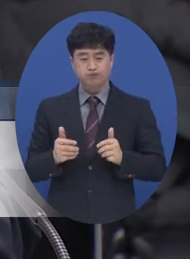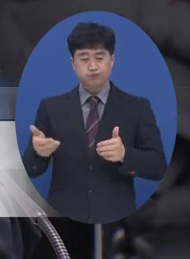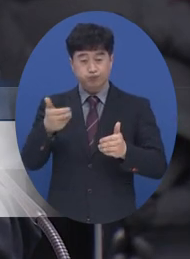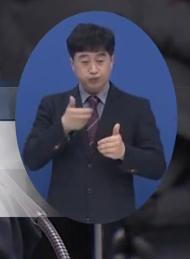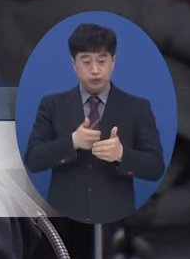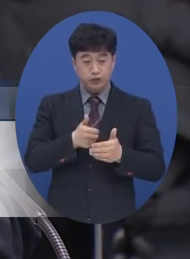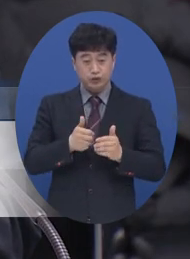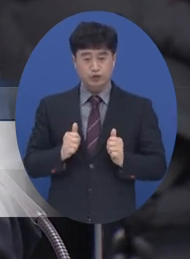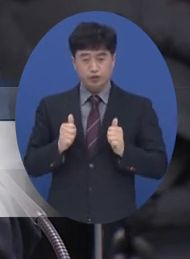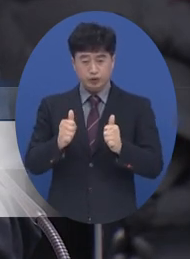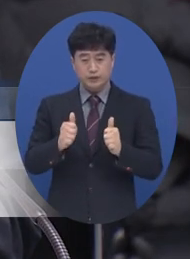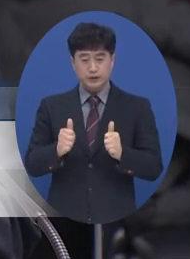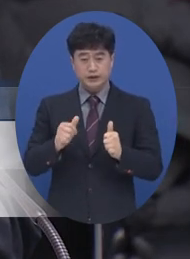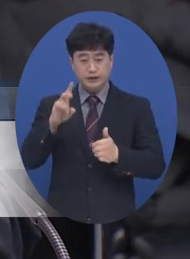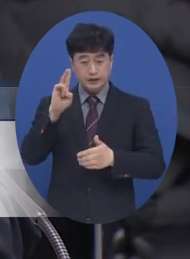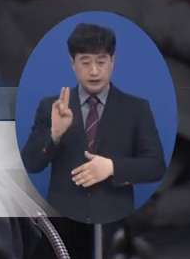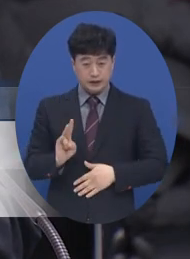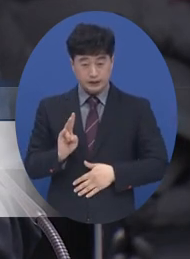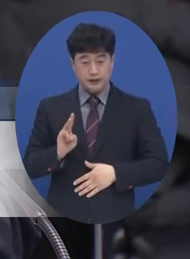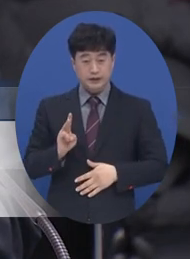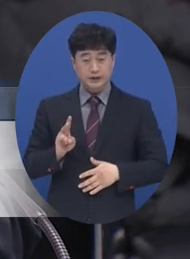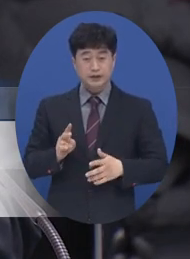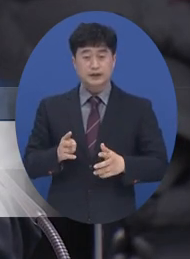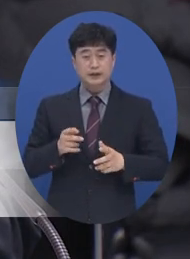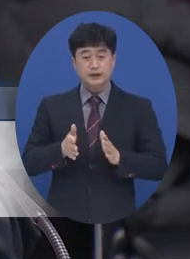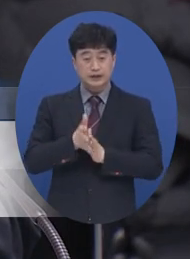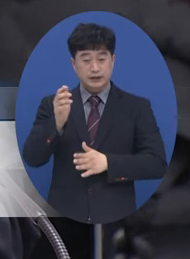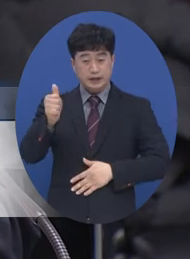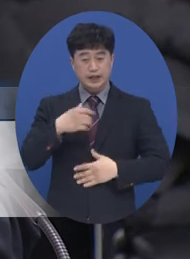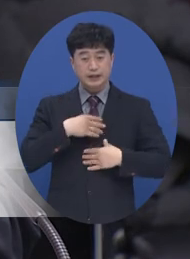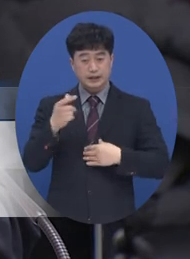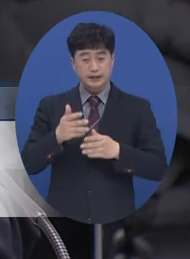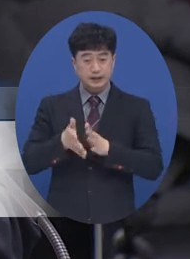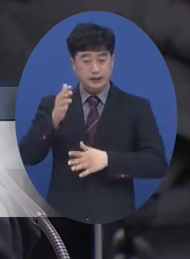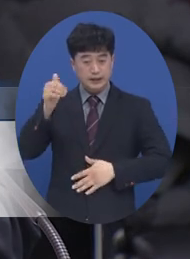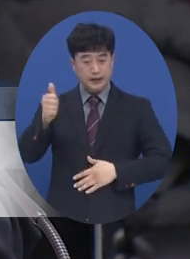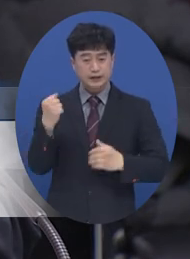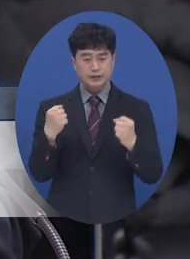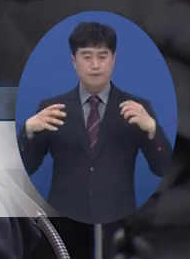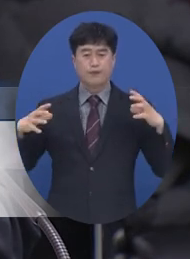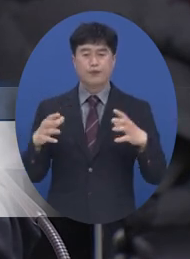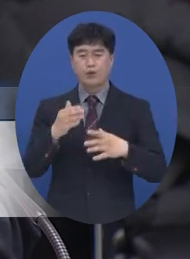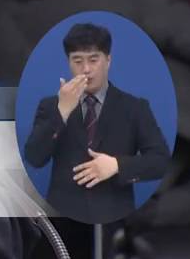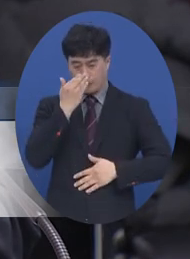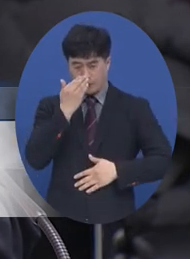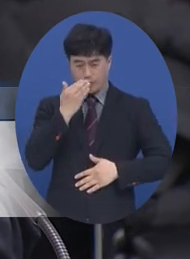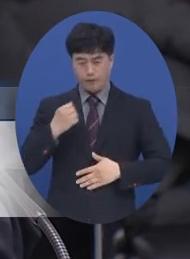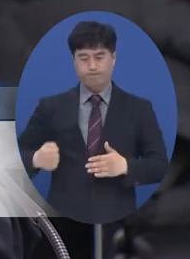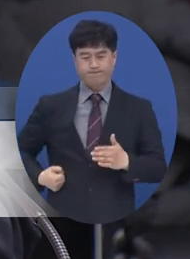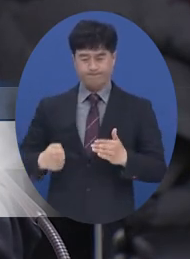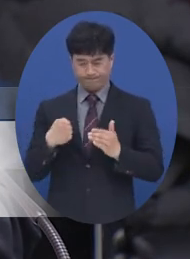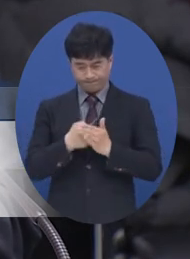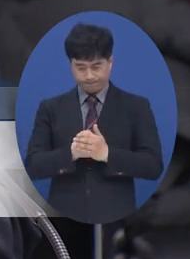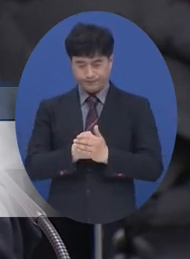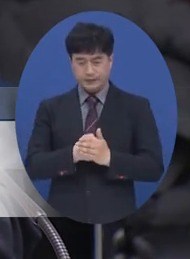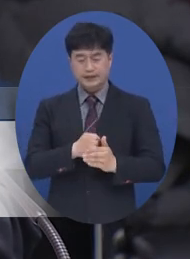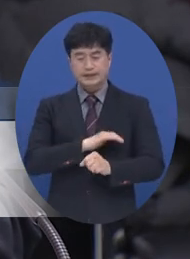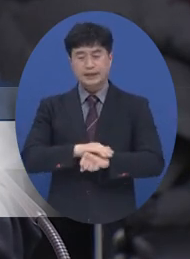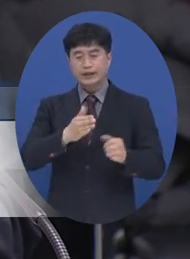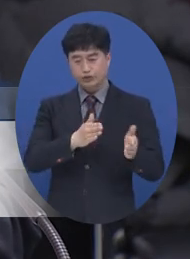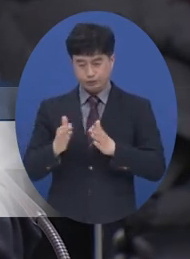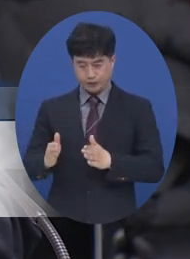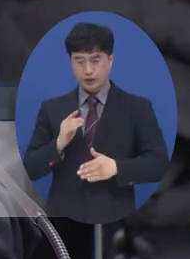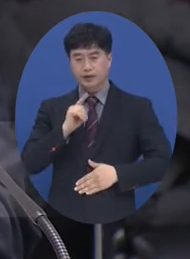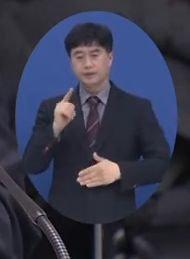저희 시흥시장님, 안산시장님과 같이 힘을 합쳐서 또 겸손하고 자신 있게